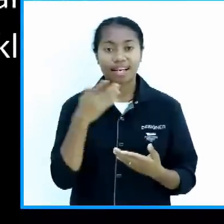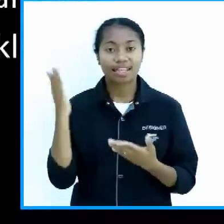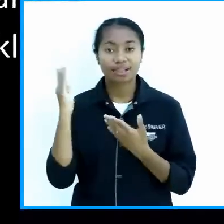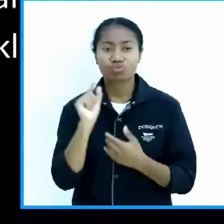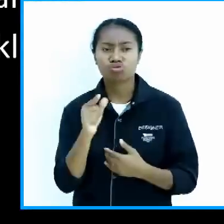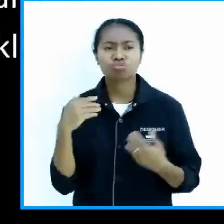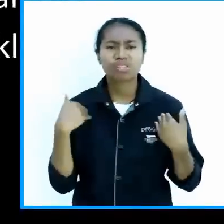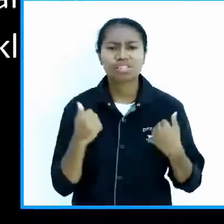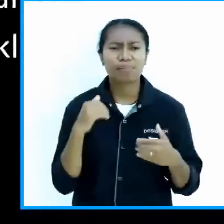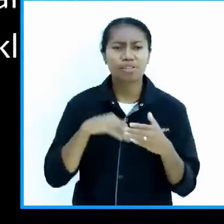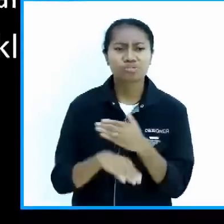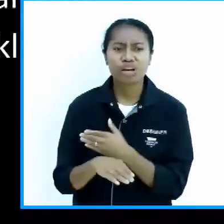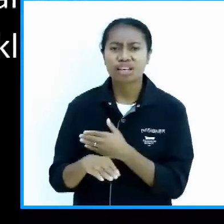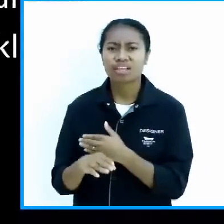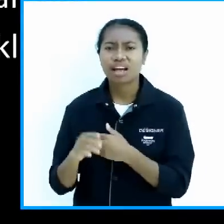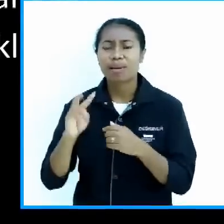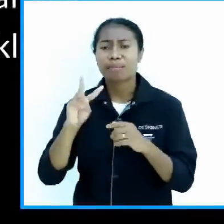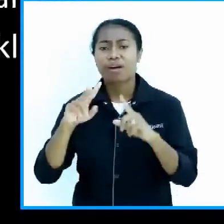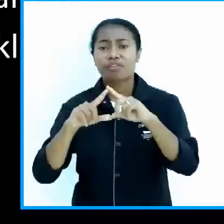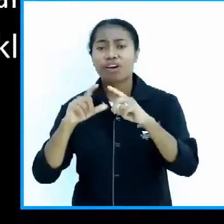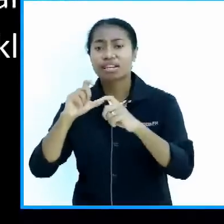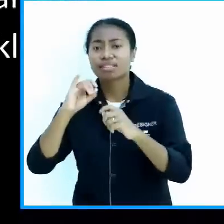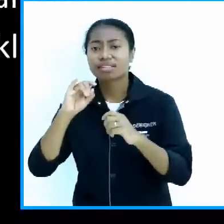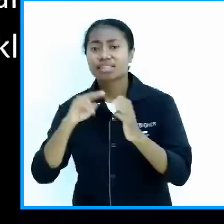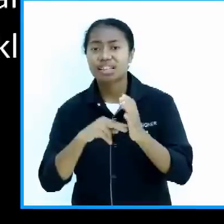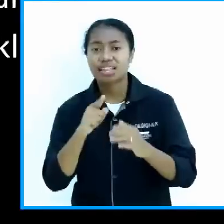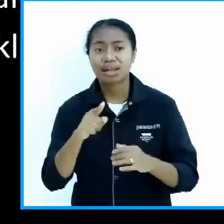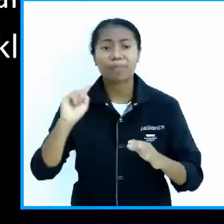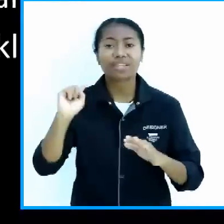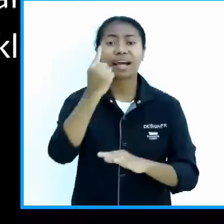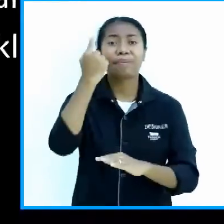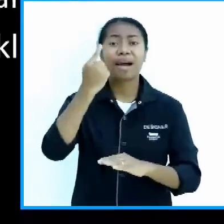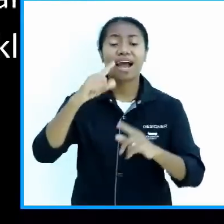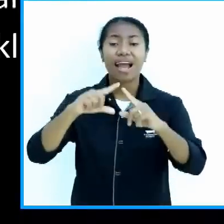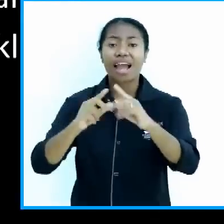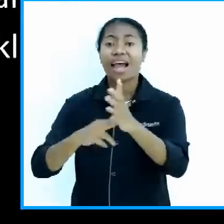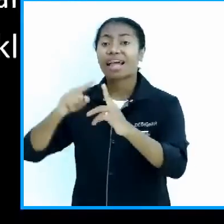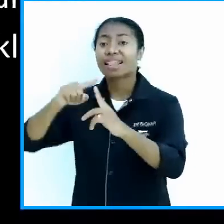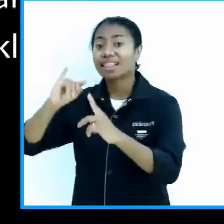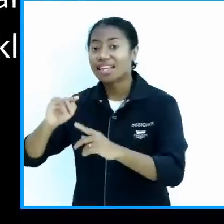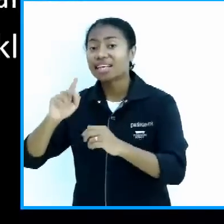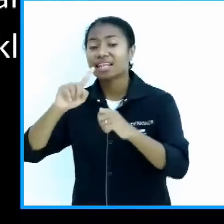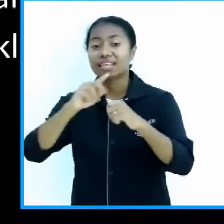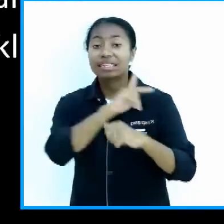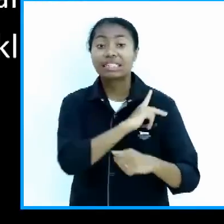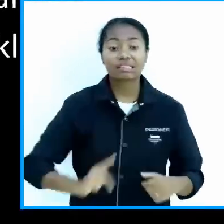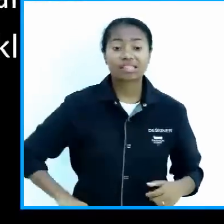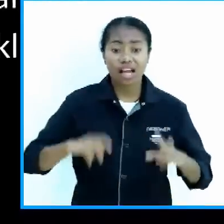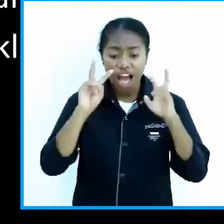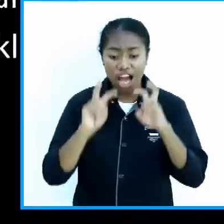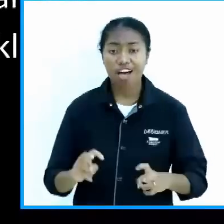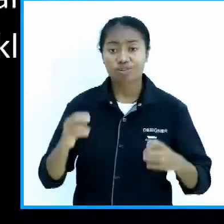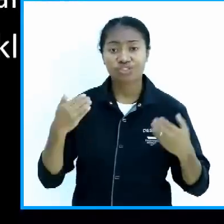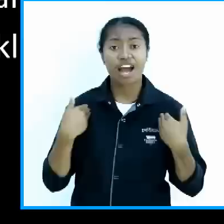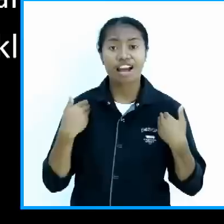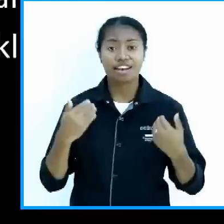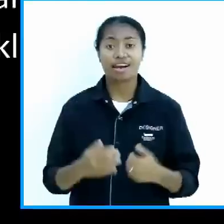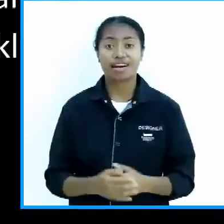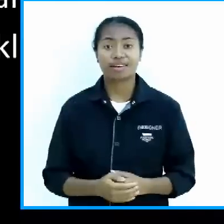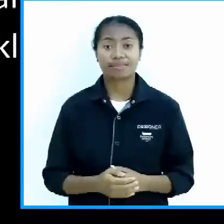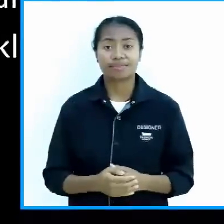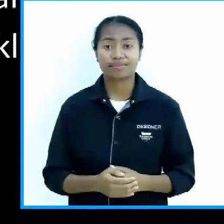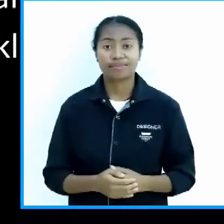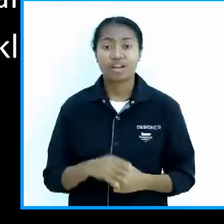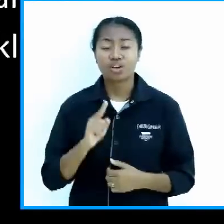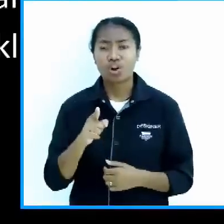vaksin, maka yang pertama antikrisnya harus ada. Yang tadi Pak Esa sudah jelaskan, antikris, kalau bicara sang antikris yang cuma satu, dia